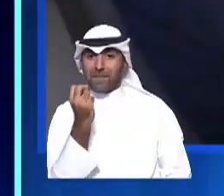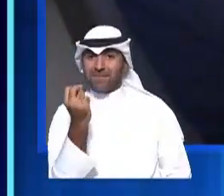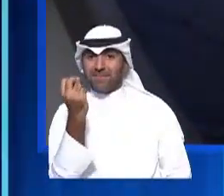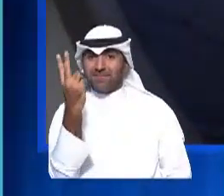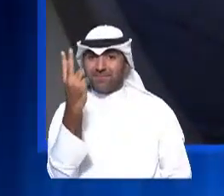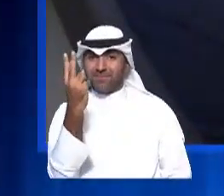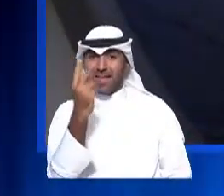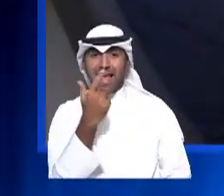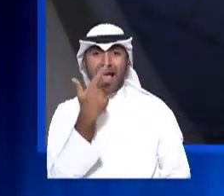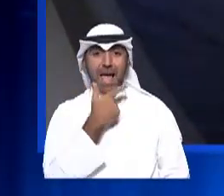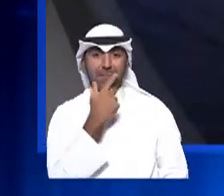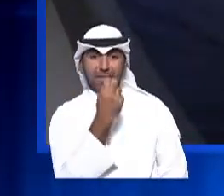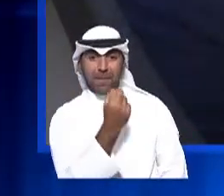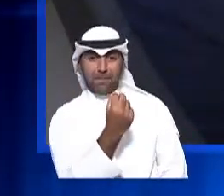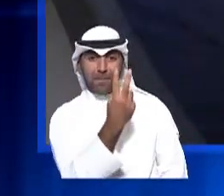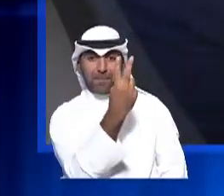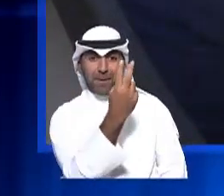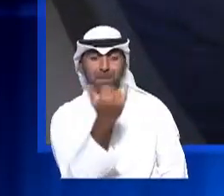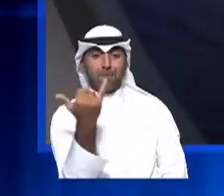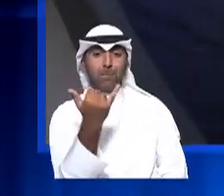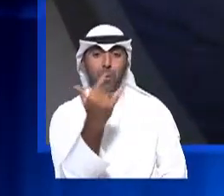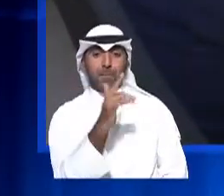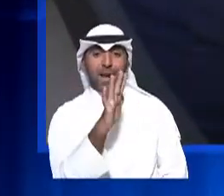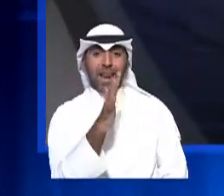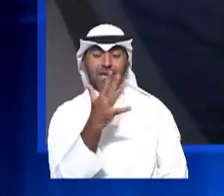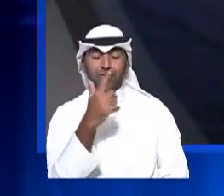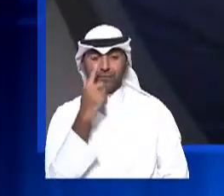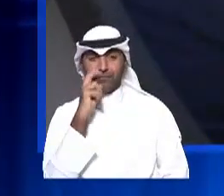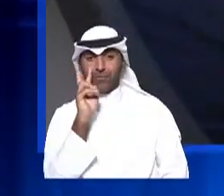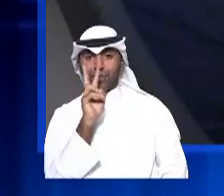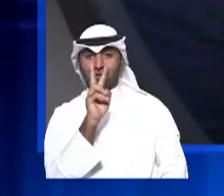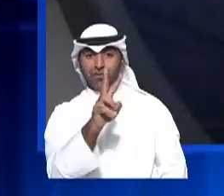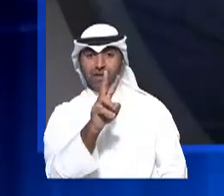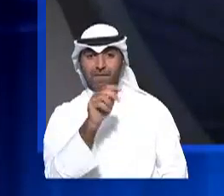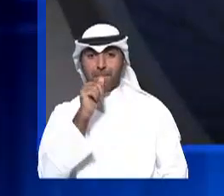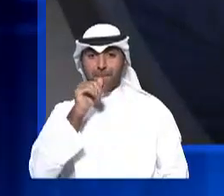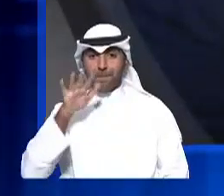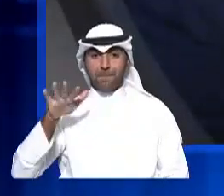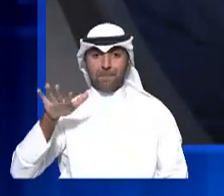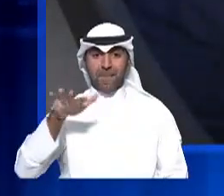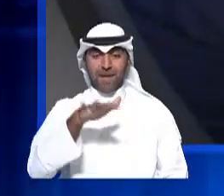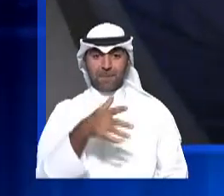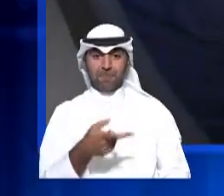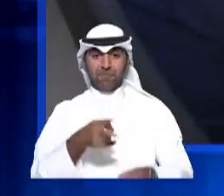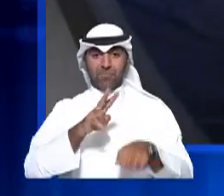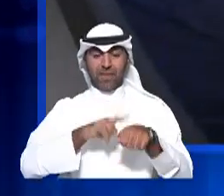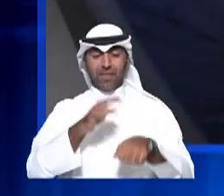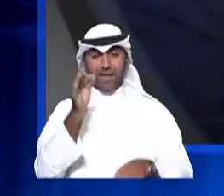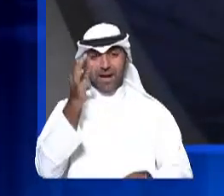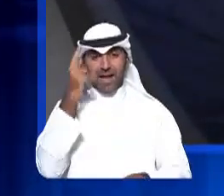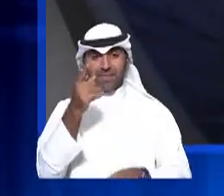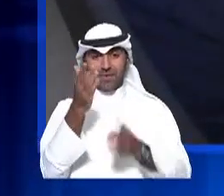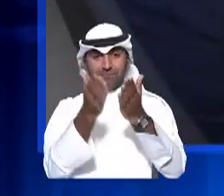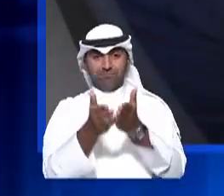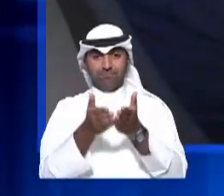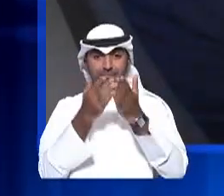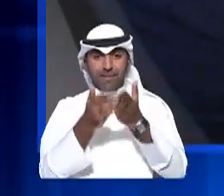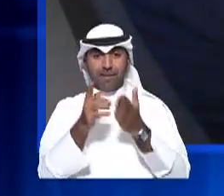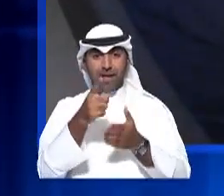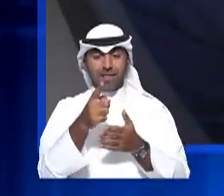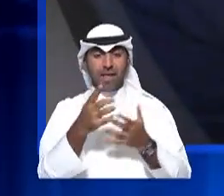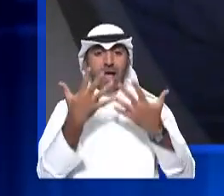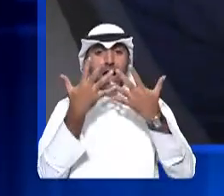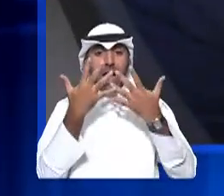ملثمين غير معروفين يهددون المنشآت الحيوية، يهددون هذا. احنا رجال أمن